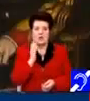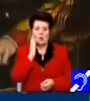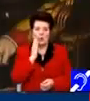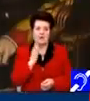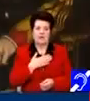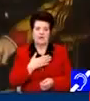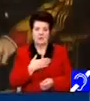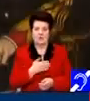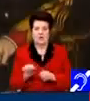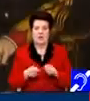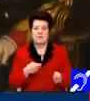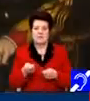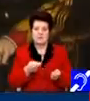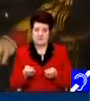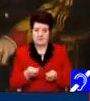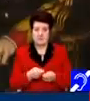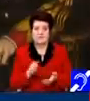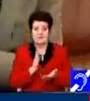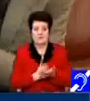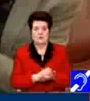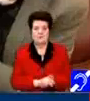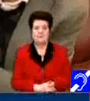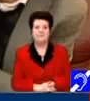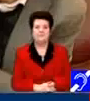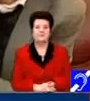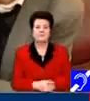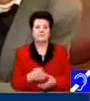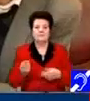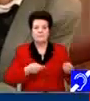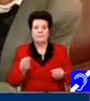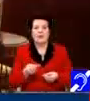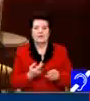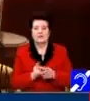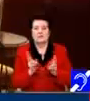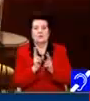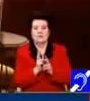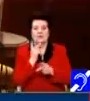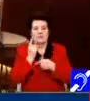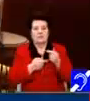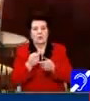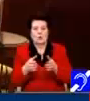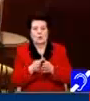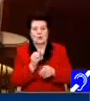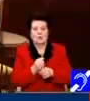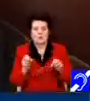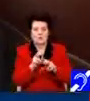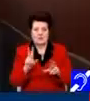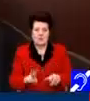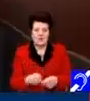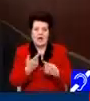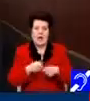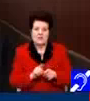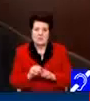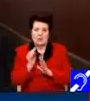iar noi, ca și administratori ai culturii, să le punem în practică. Senatul Culturii se va reuni periodic și se vor crea grupuri de lucru specializate.